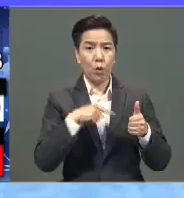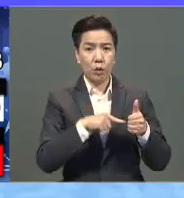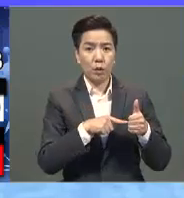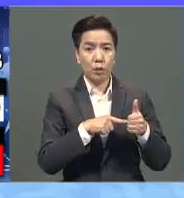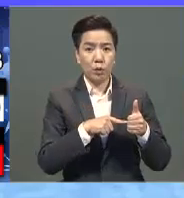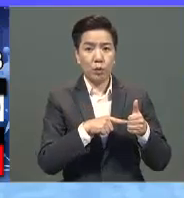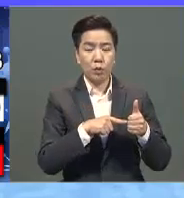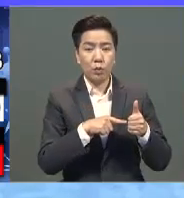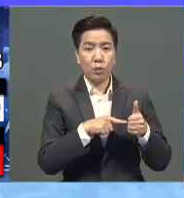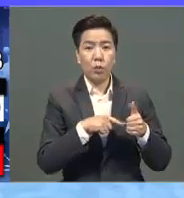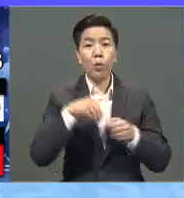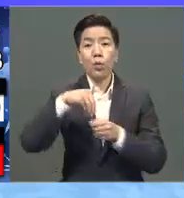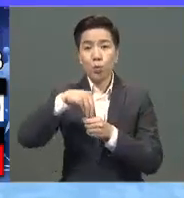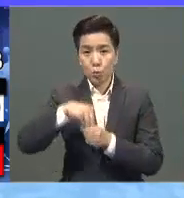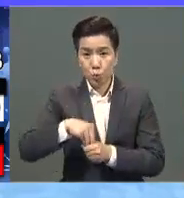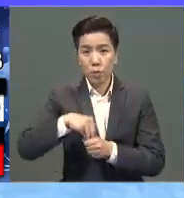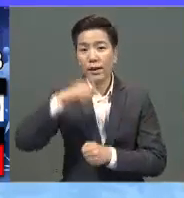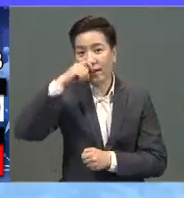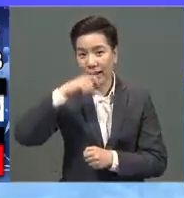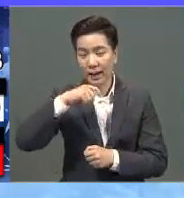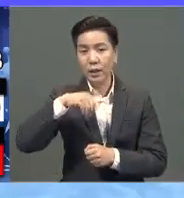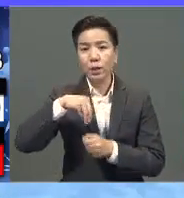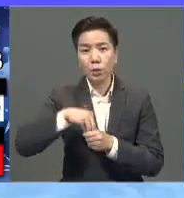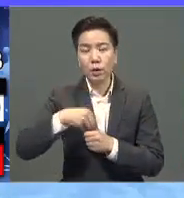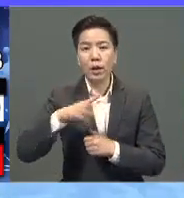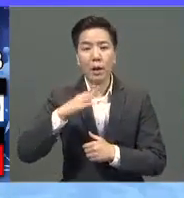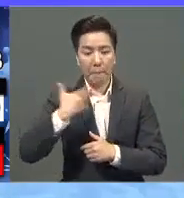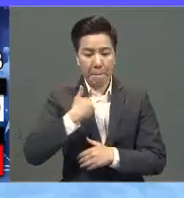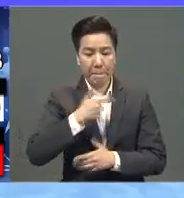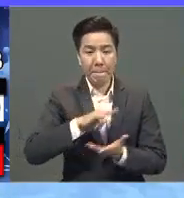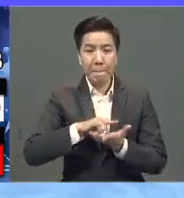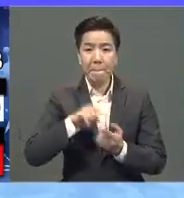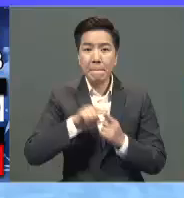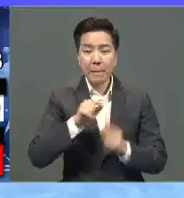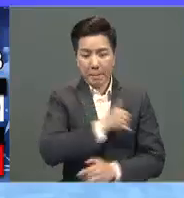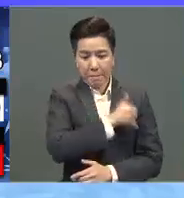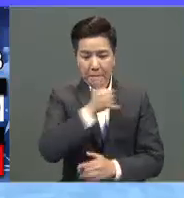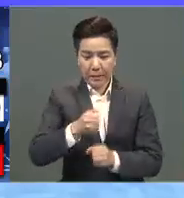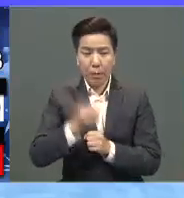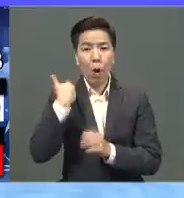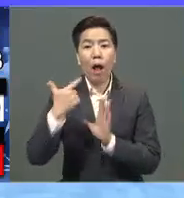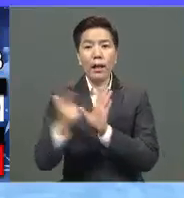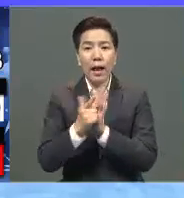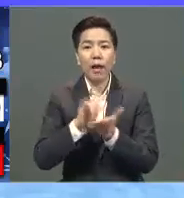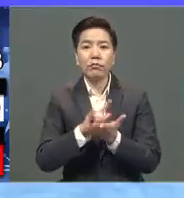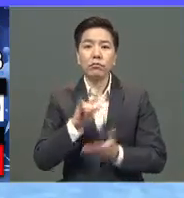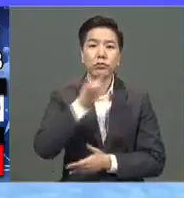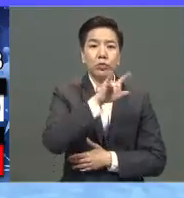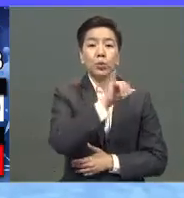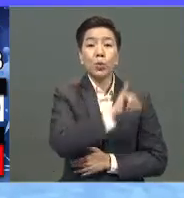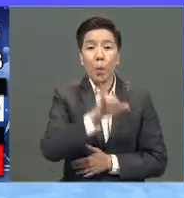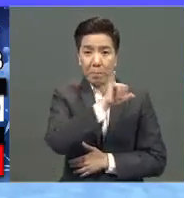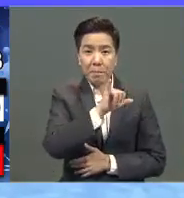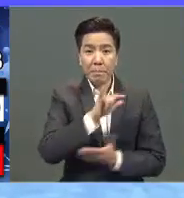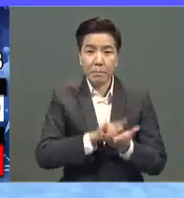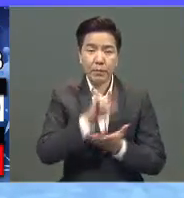ที่ประเทศไทยนะฮะและได้เดินทางกลับมาปฏิบัติหน้าที่หลังจากที่ลาไปยุโรปโดยเดินทาง